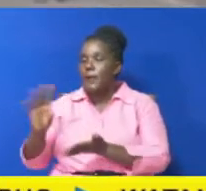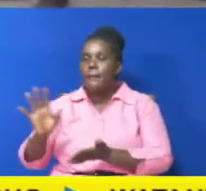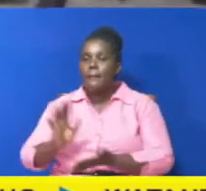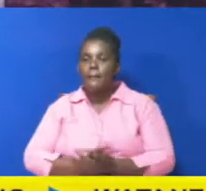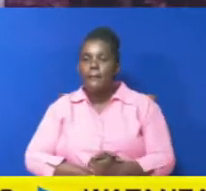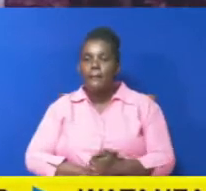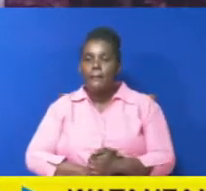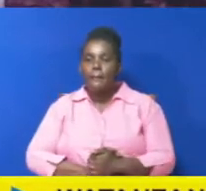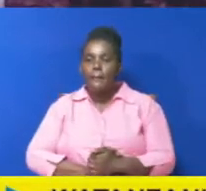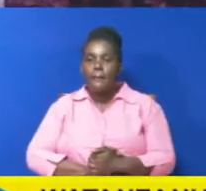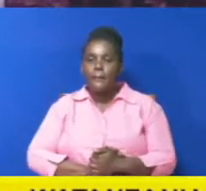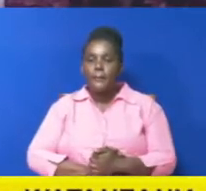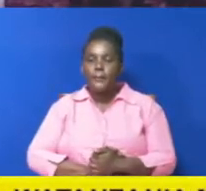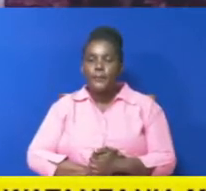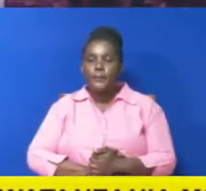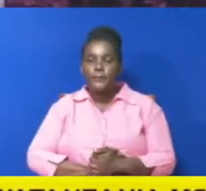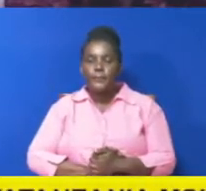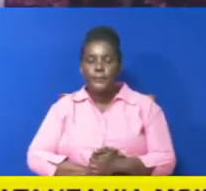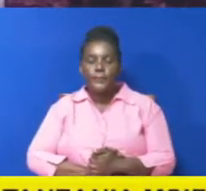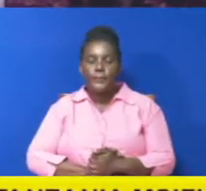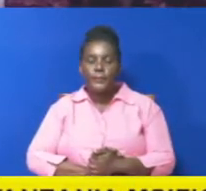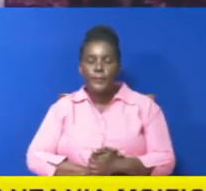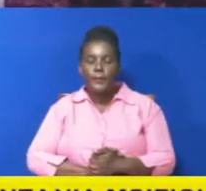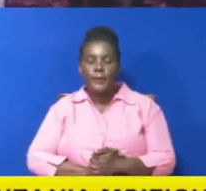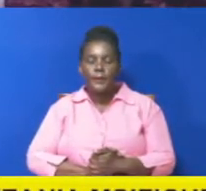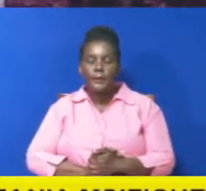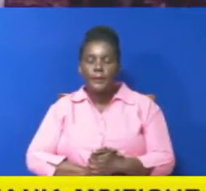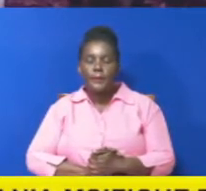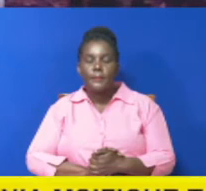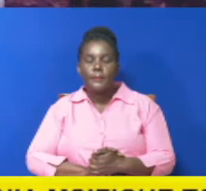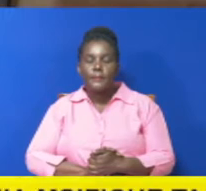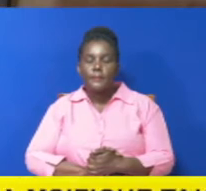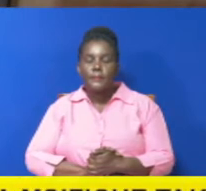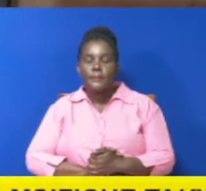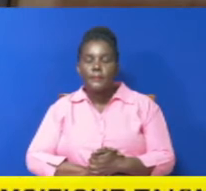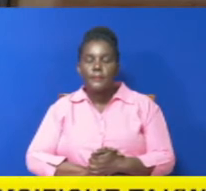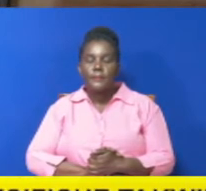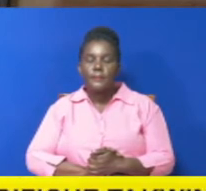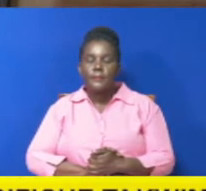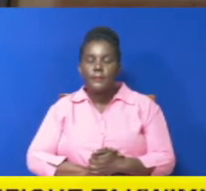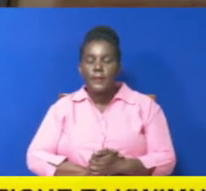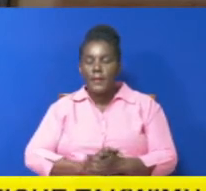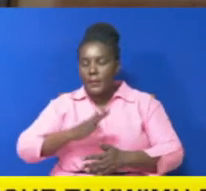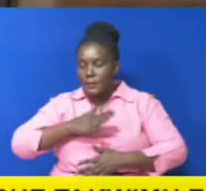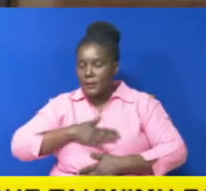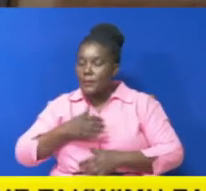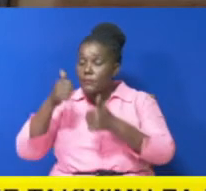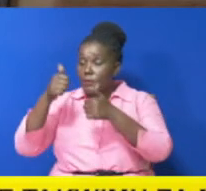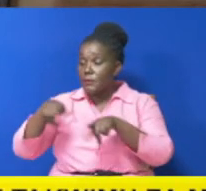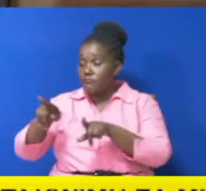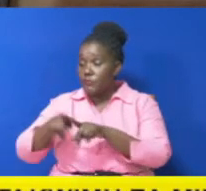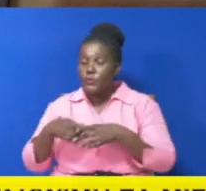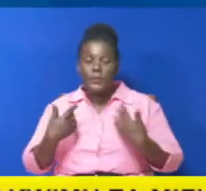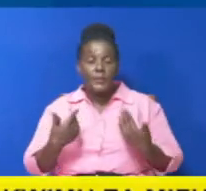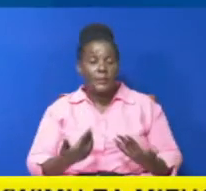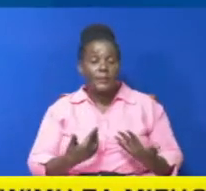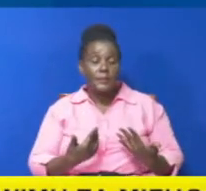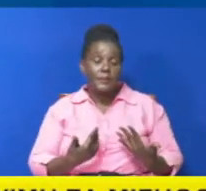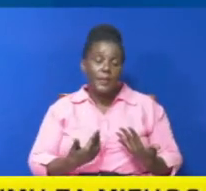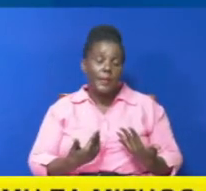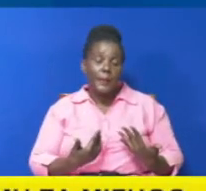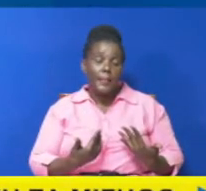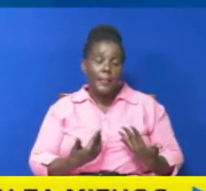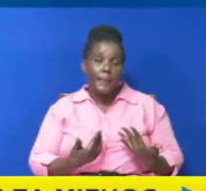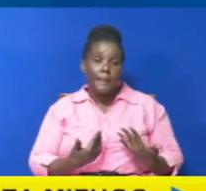Salaam. Shukran sana Mali Ocheto. Na mtazamaji, Hivi